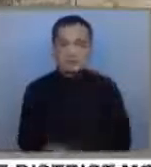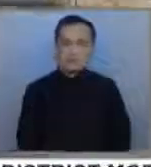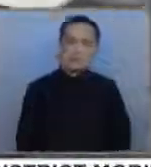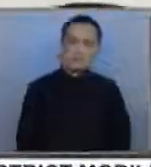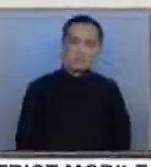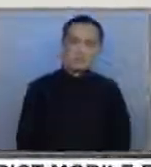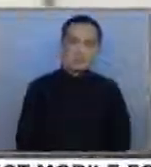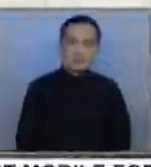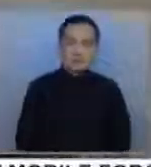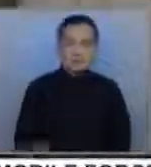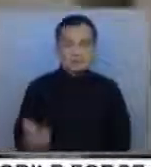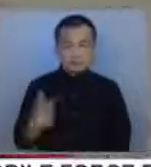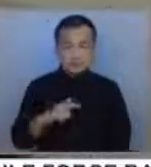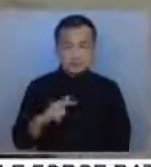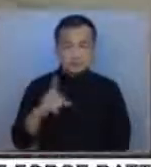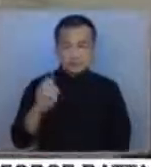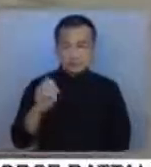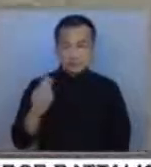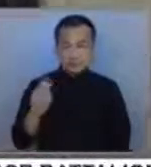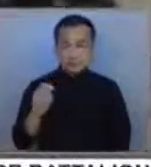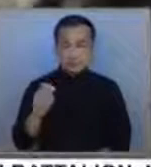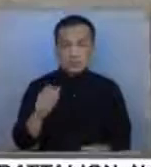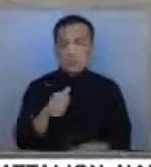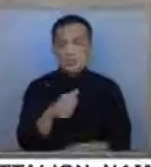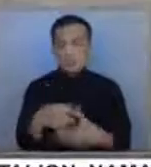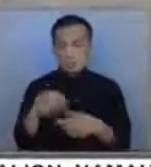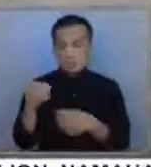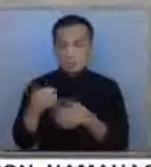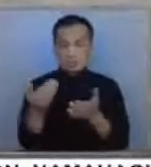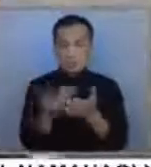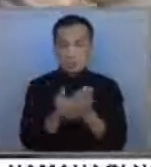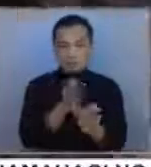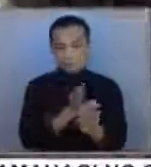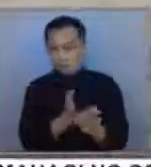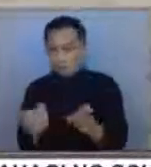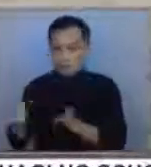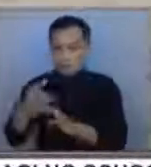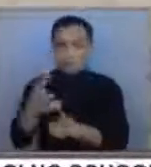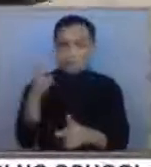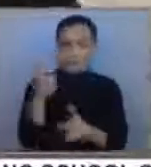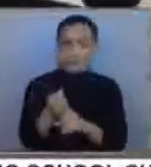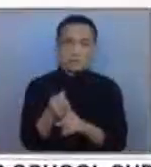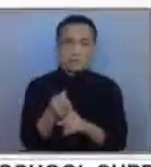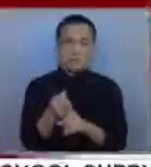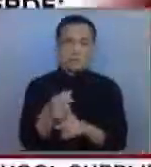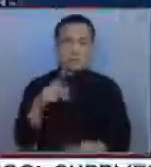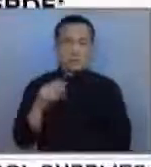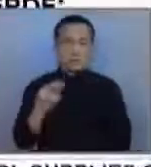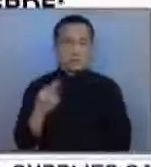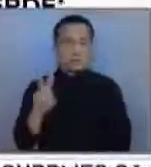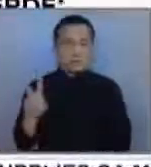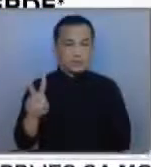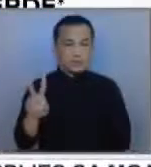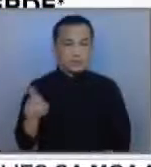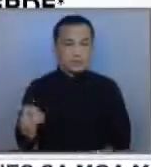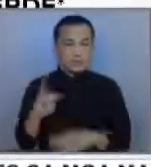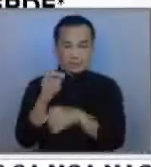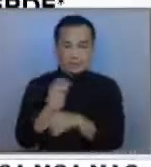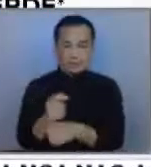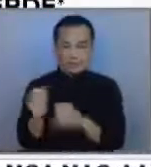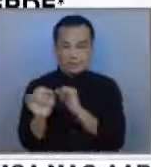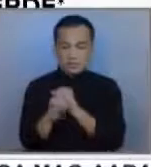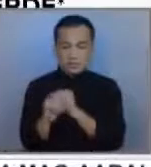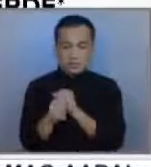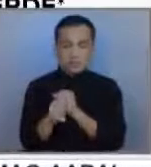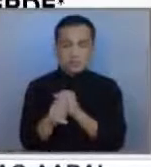of Transportation para sa bagong daraanan ng mga apektadong pampublikong transportasyon. Para sa mga traditional na jeep, padadaanin